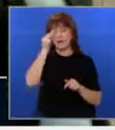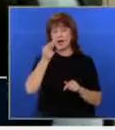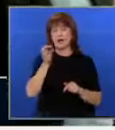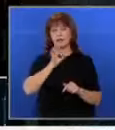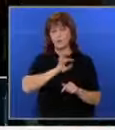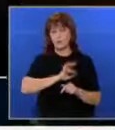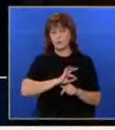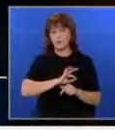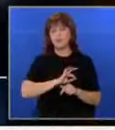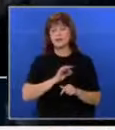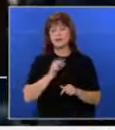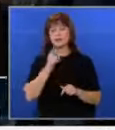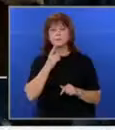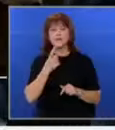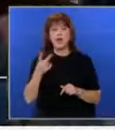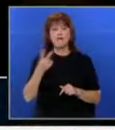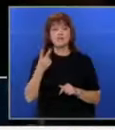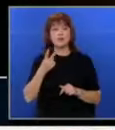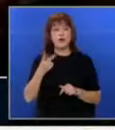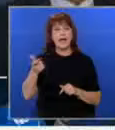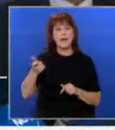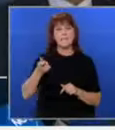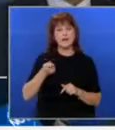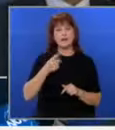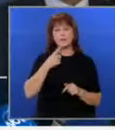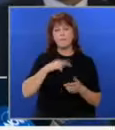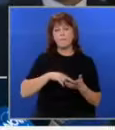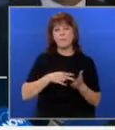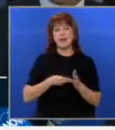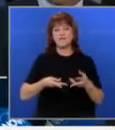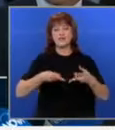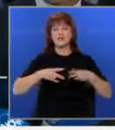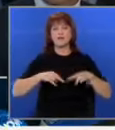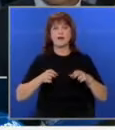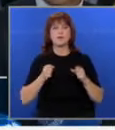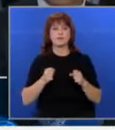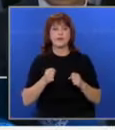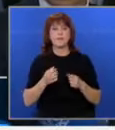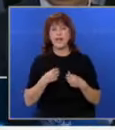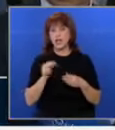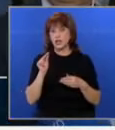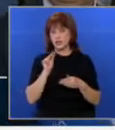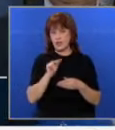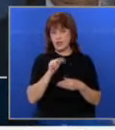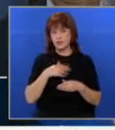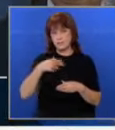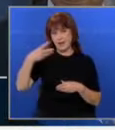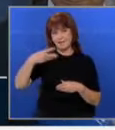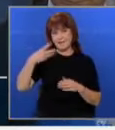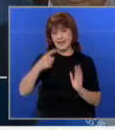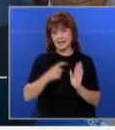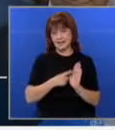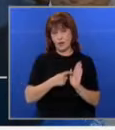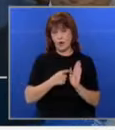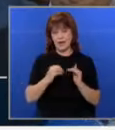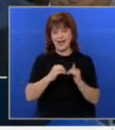транш от средствата по плана за възстановяване и устойчивост. В това джентълменско писмо ще кажем, има три закона, които